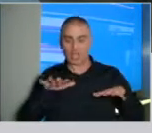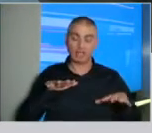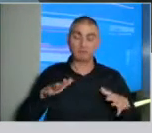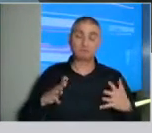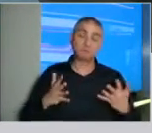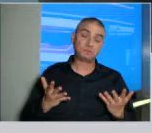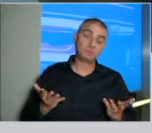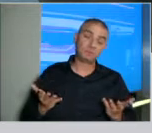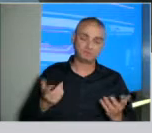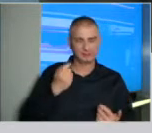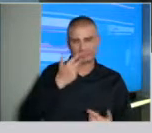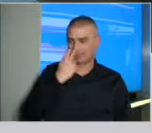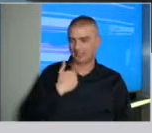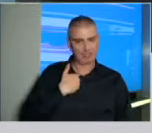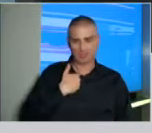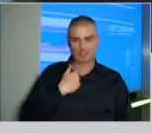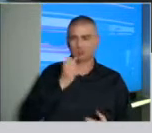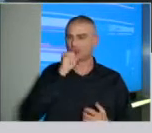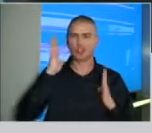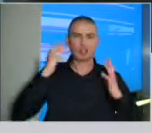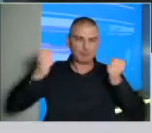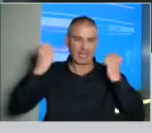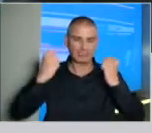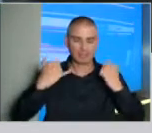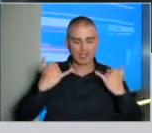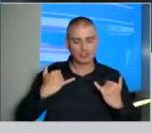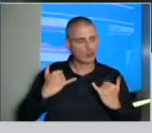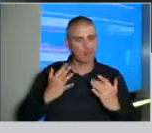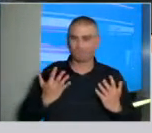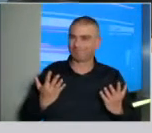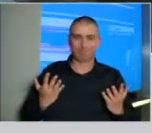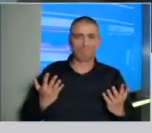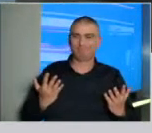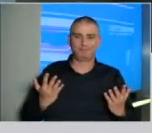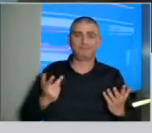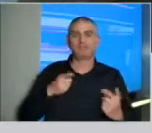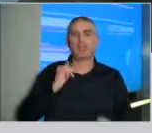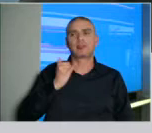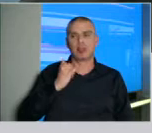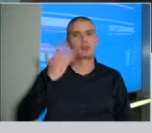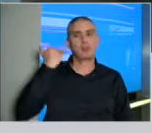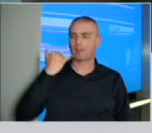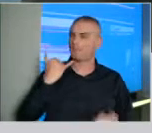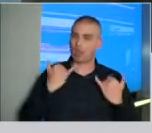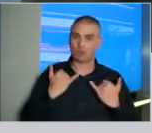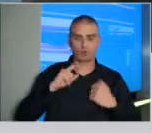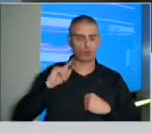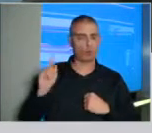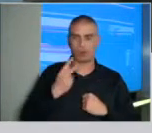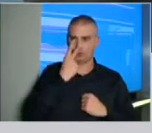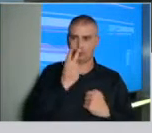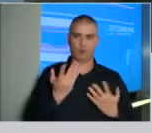אבל קצת נראה לי שיר עוצמתי מדי, היום אתה לא, זה נכון לפעם, היום כשכולנו